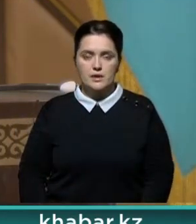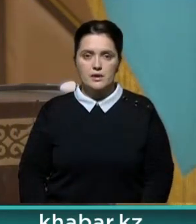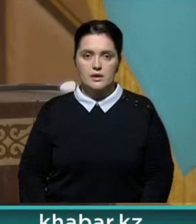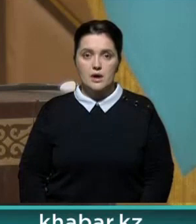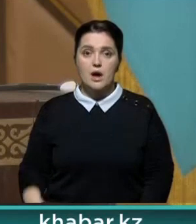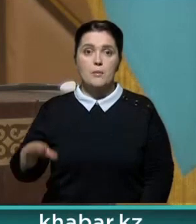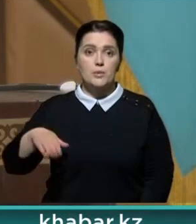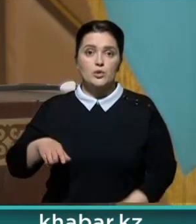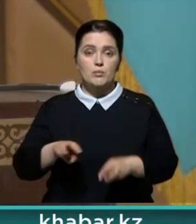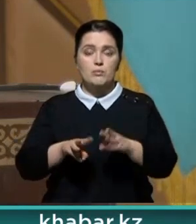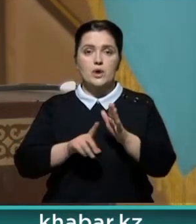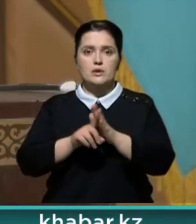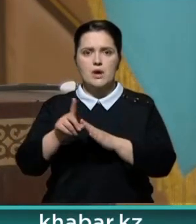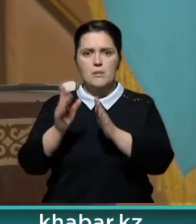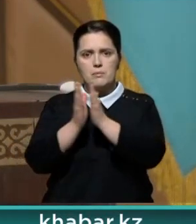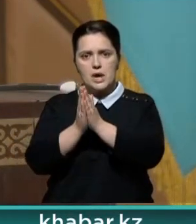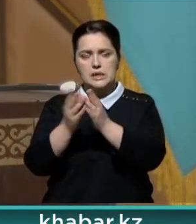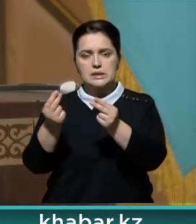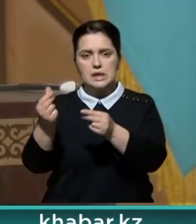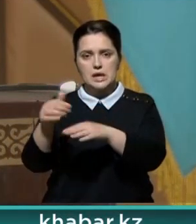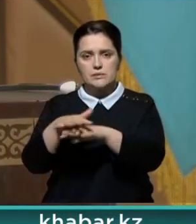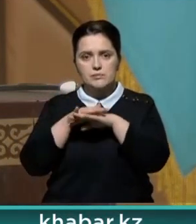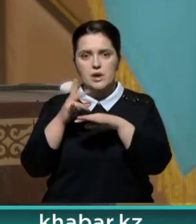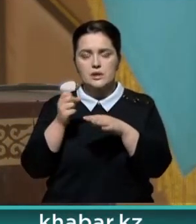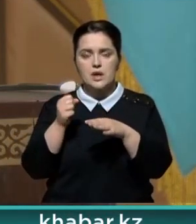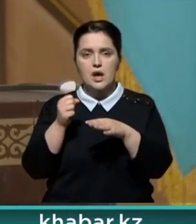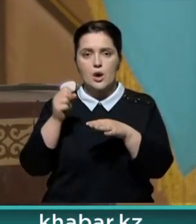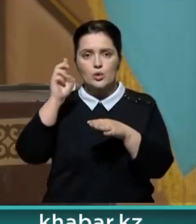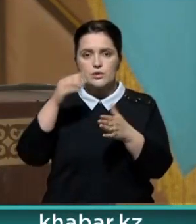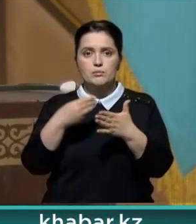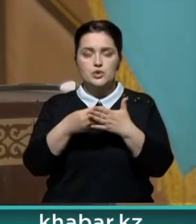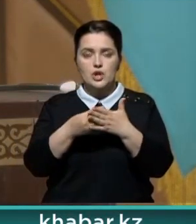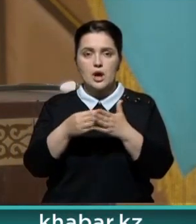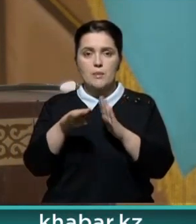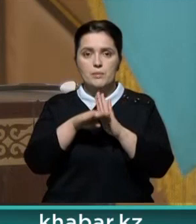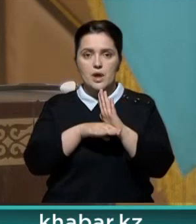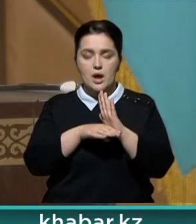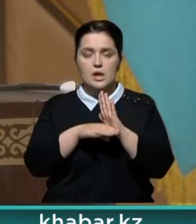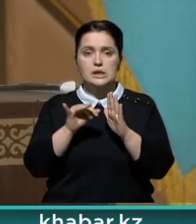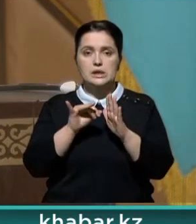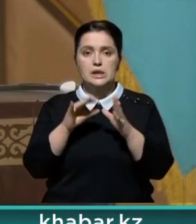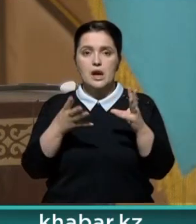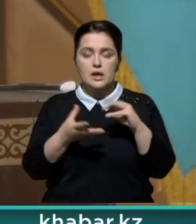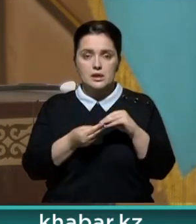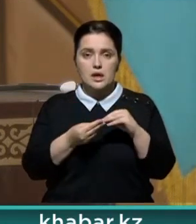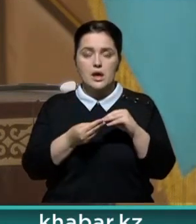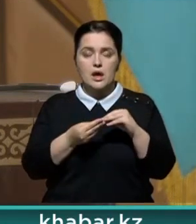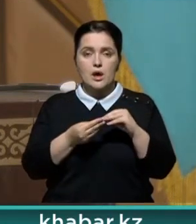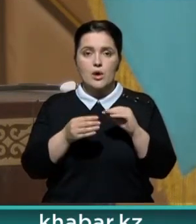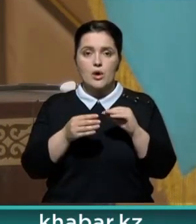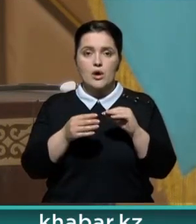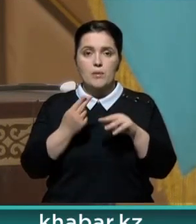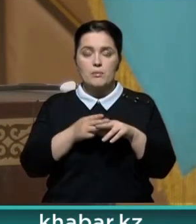Министерство начинает просить деньги на бюджетную программу и ставит конечным результатом бюджетные программы